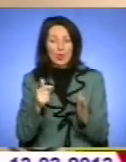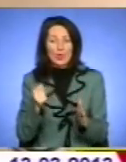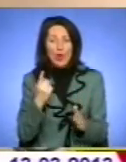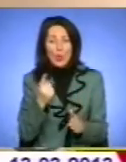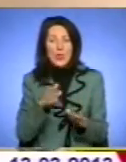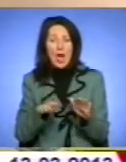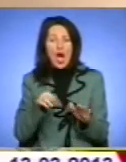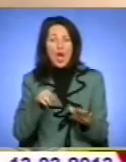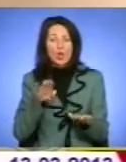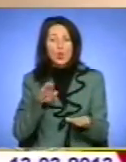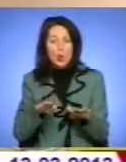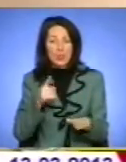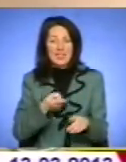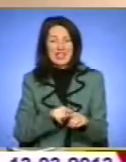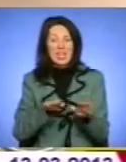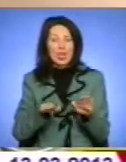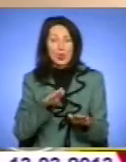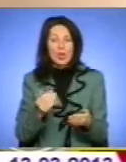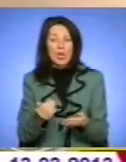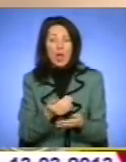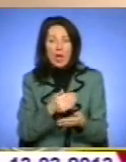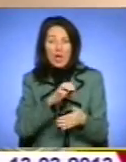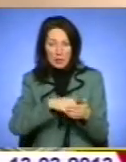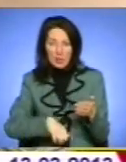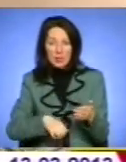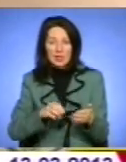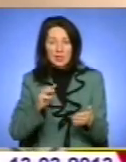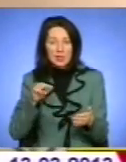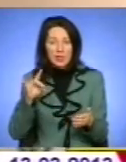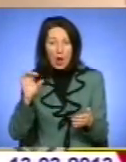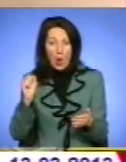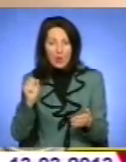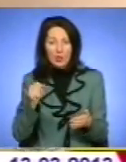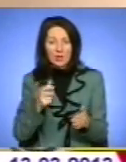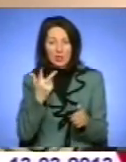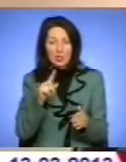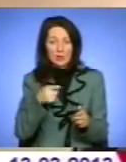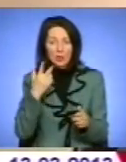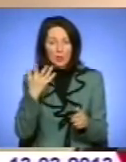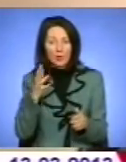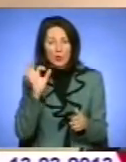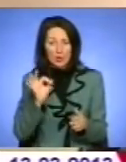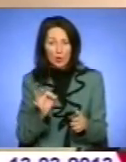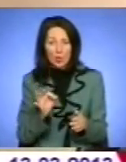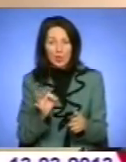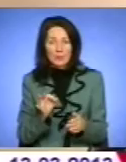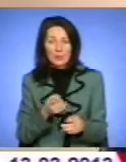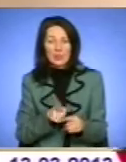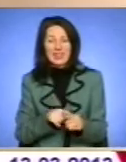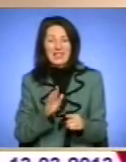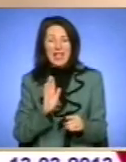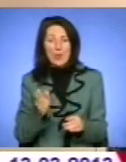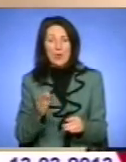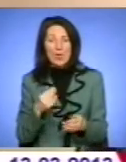З цієї тони утримується страховий платіж в розмірі 3,5%. Це буде